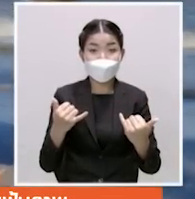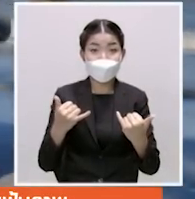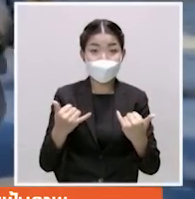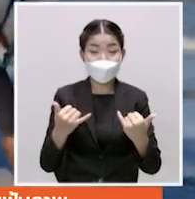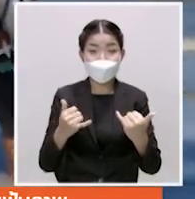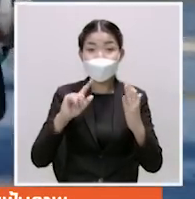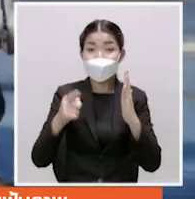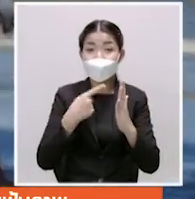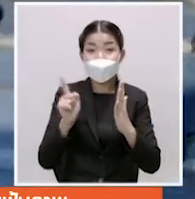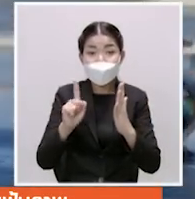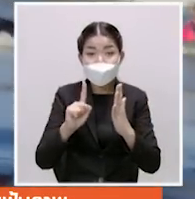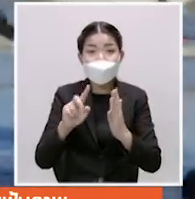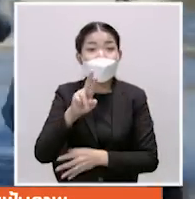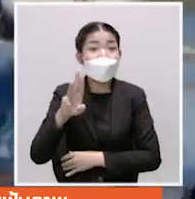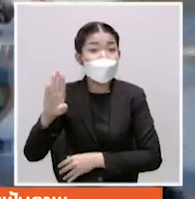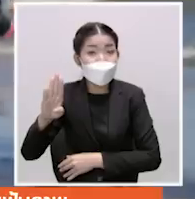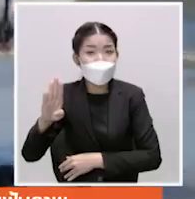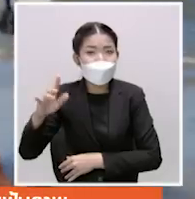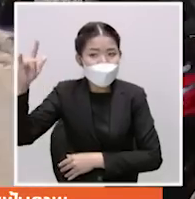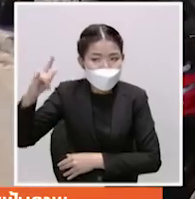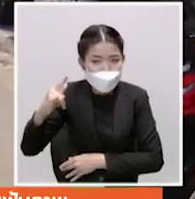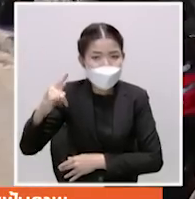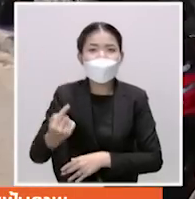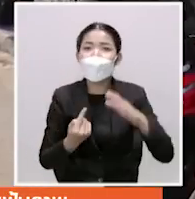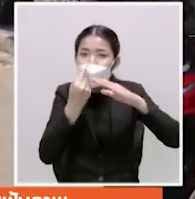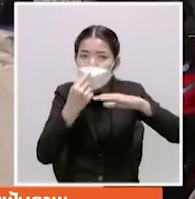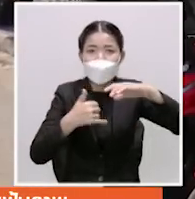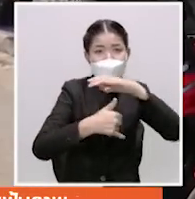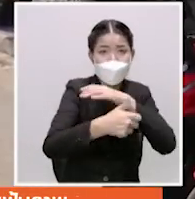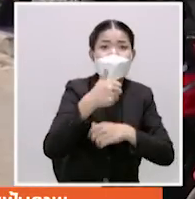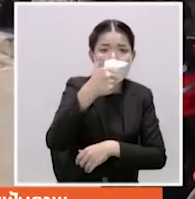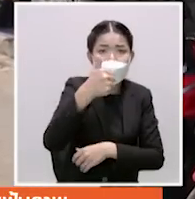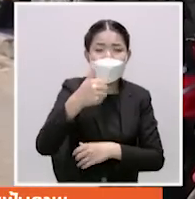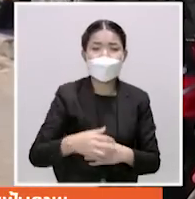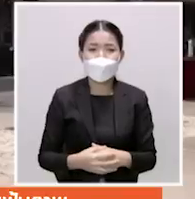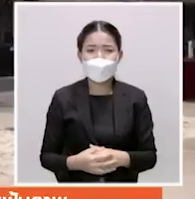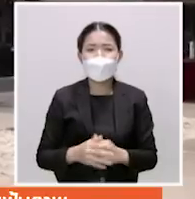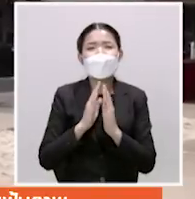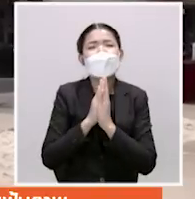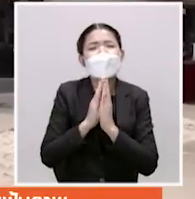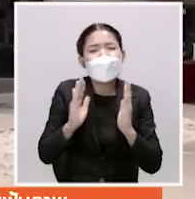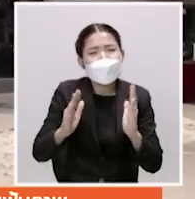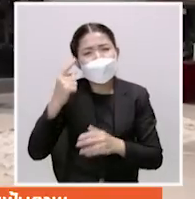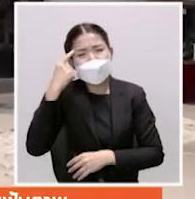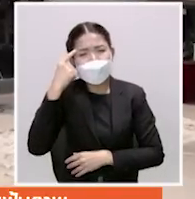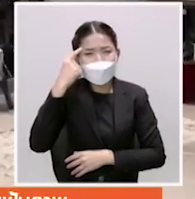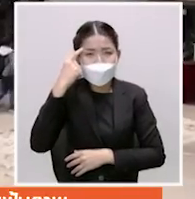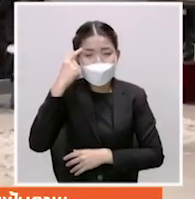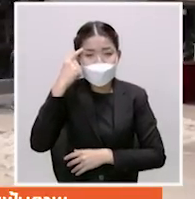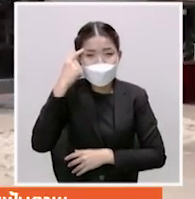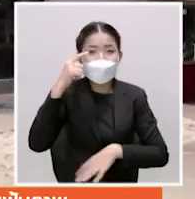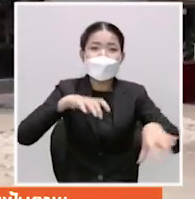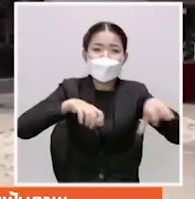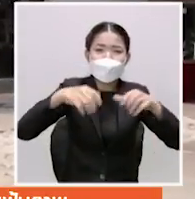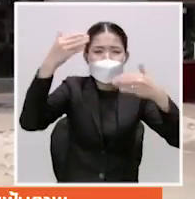ริ่มนะครับมีระบบเทสแอนด์โกเข้ามาพวกเรามีกำลังใจอ่ะต้องขอบคุณ พนักงานอีกครั้งหนึ่งนะครับเราก็เริ่มคิดแต่เราก็ไม่กล้าที่